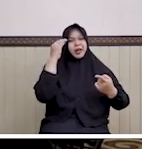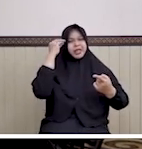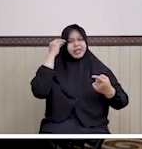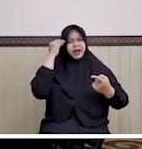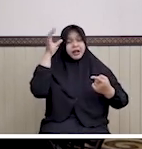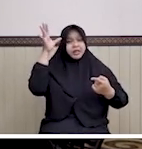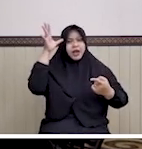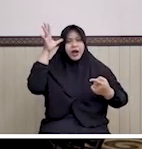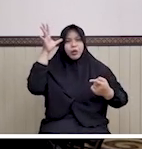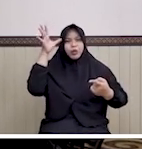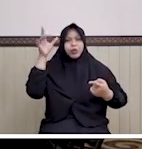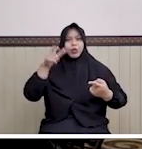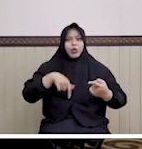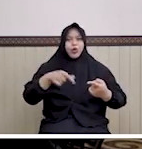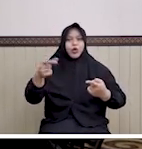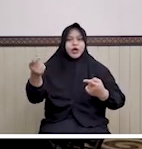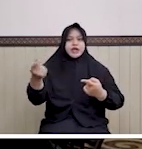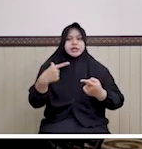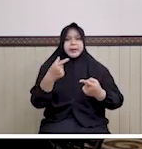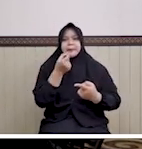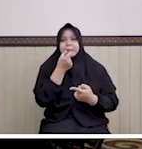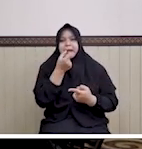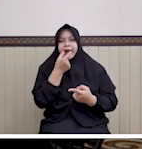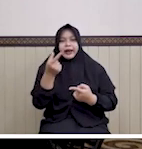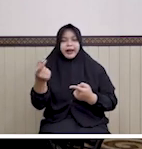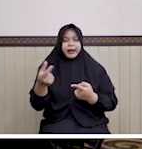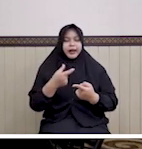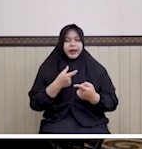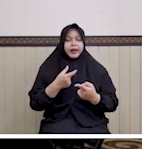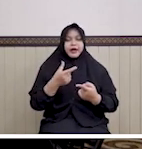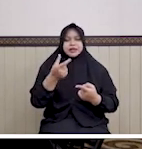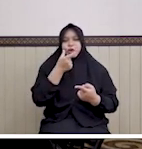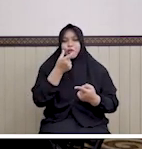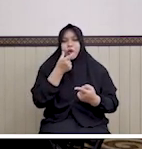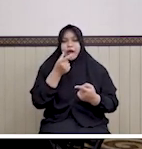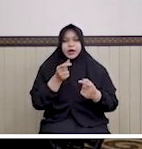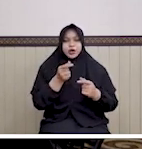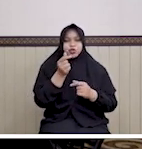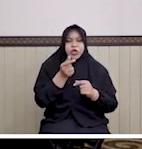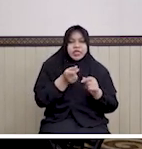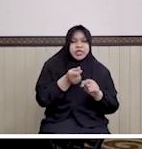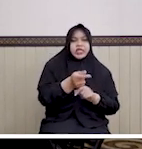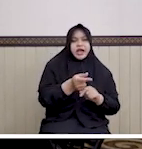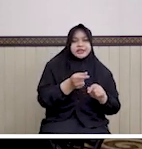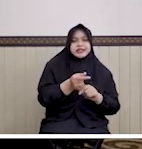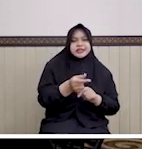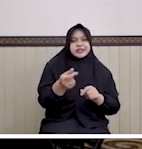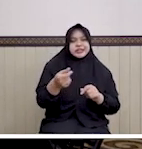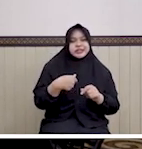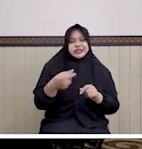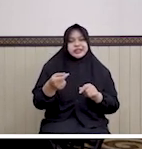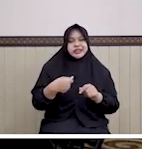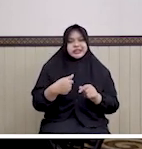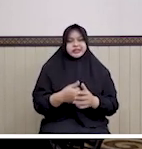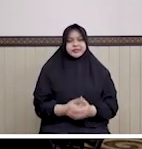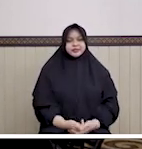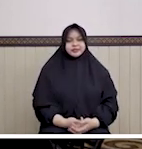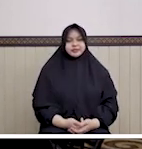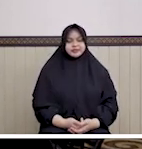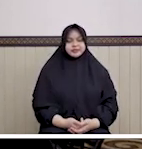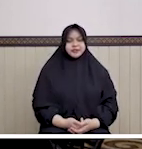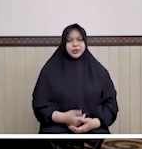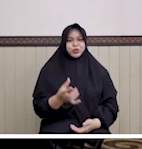kasih permen ini bapaknya baik banget ya dikasih permen kasih duit itu kapan baris korban dari